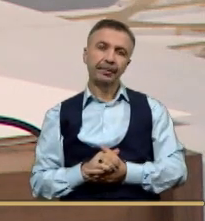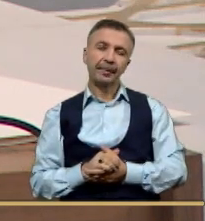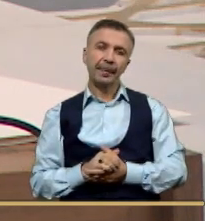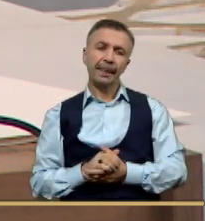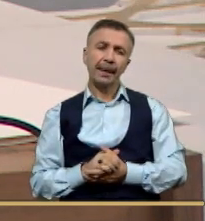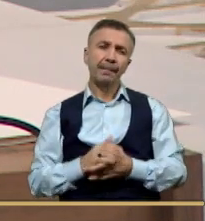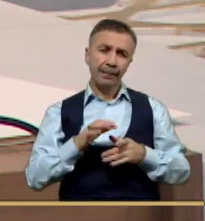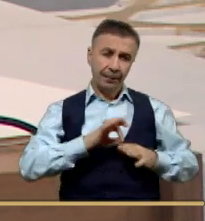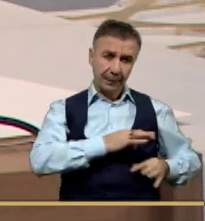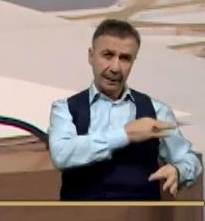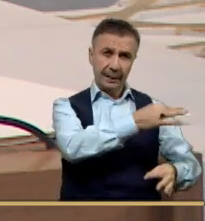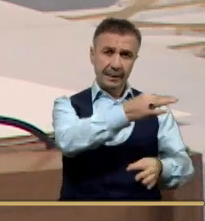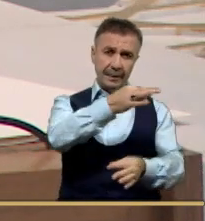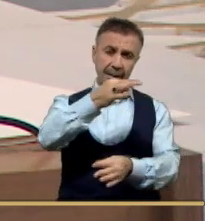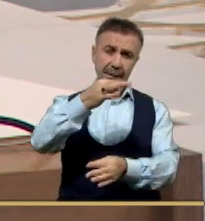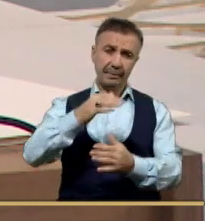İnsanların